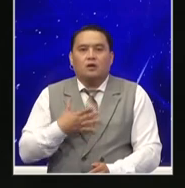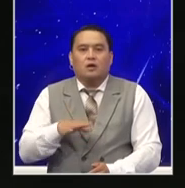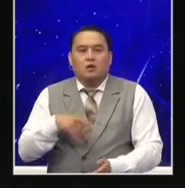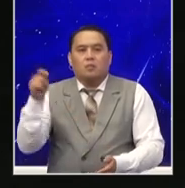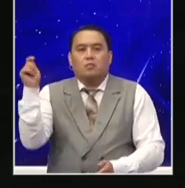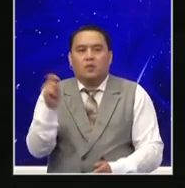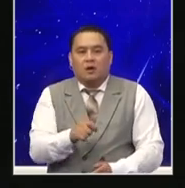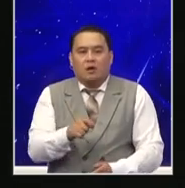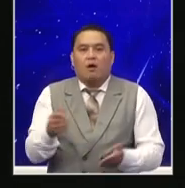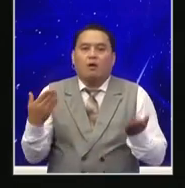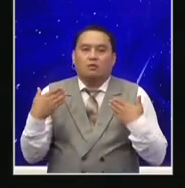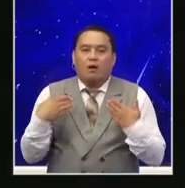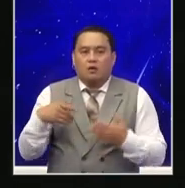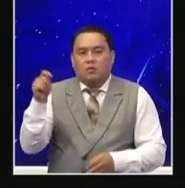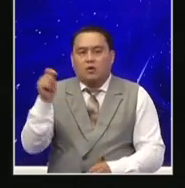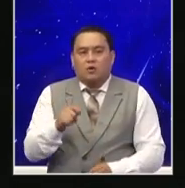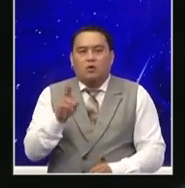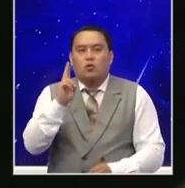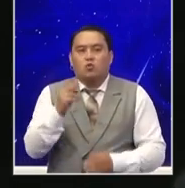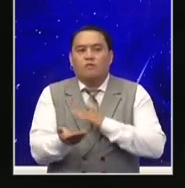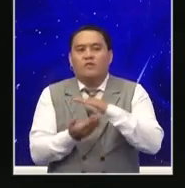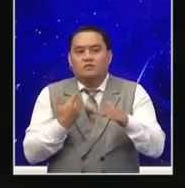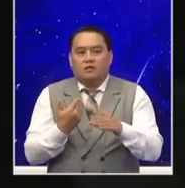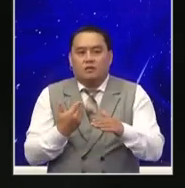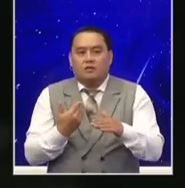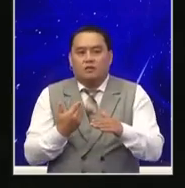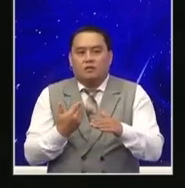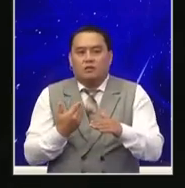Отдыхать приехали. Отдыхать приехали, да? Кто вас вызвал сюда?